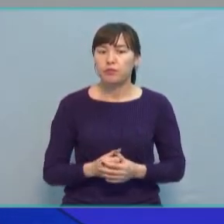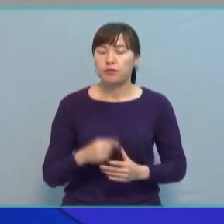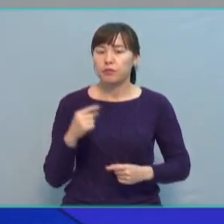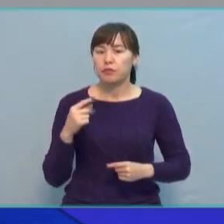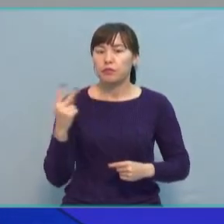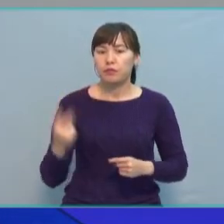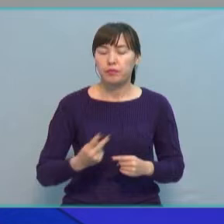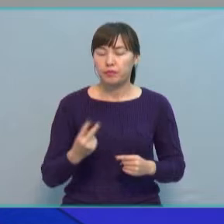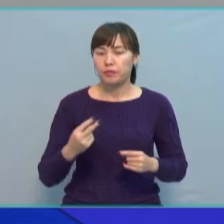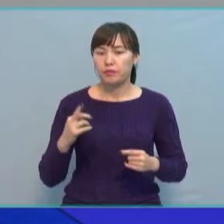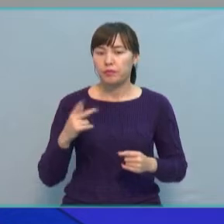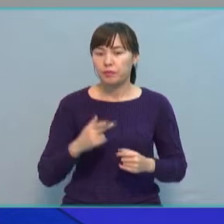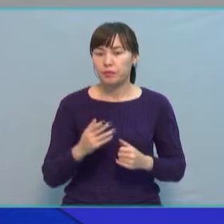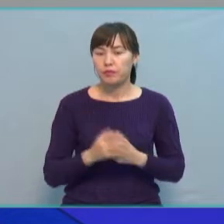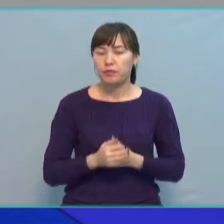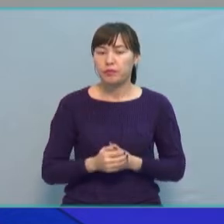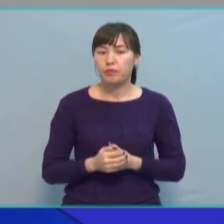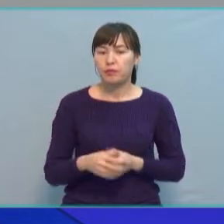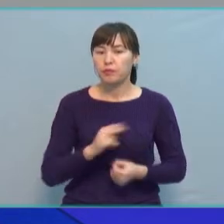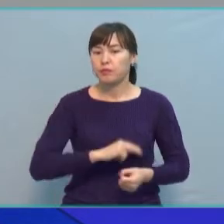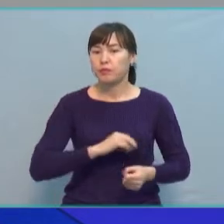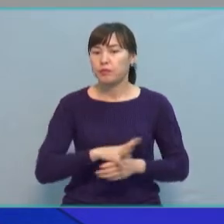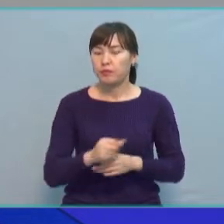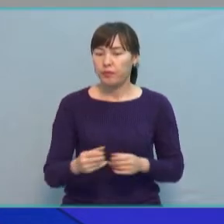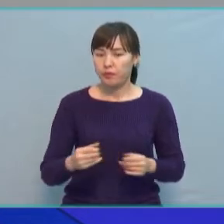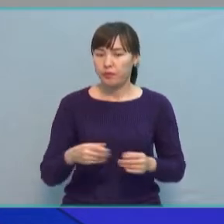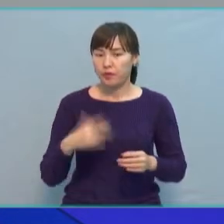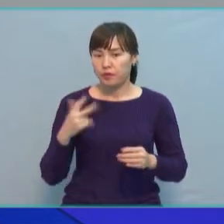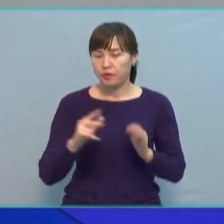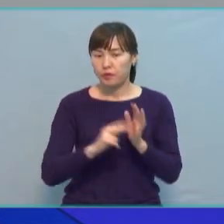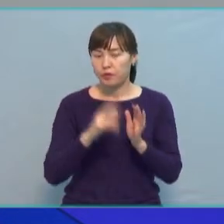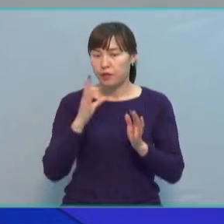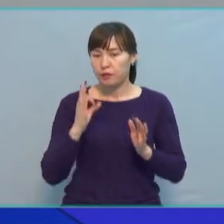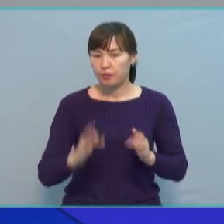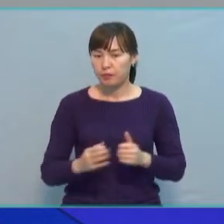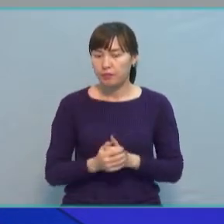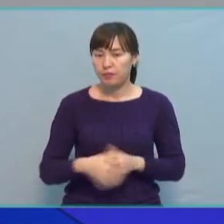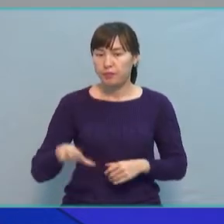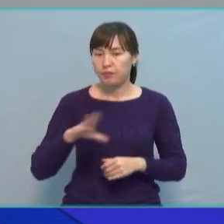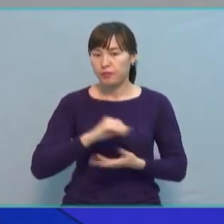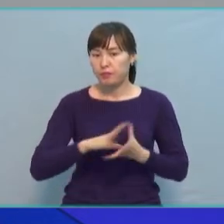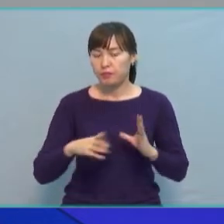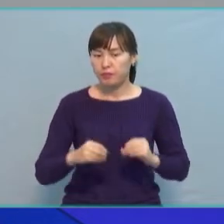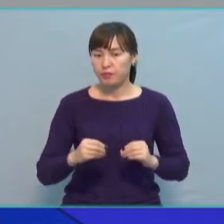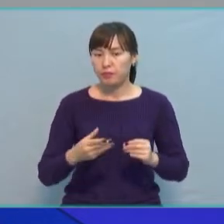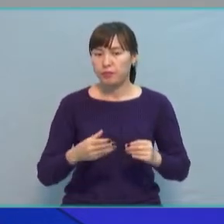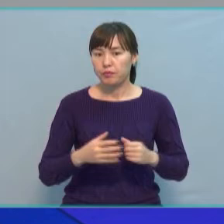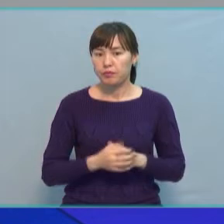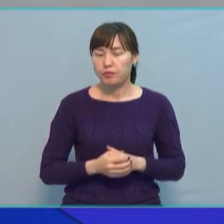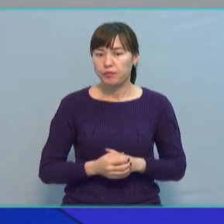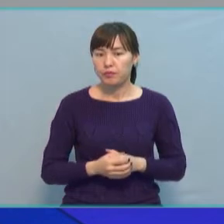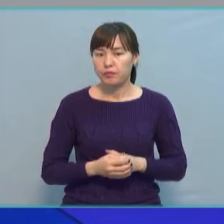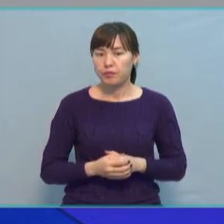Екінші кезекте киім кешек орда тұр. Сондай мәселе жұмыспен қамту мына жерде 38%. Барлығы толыққанды бір отбасының ғана